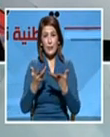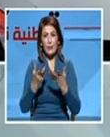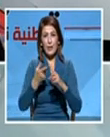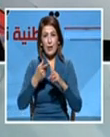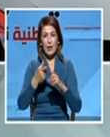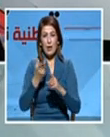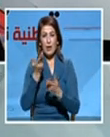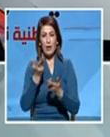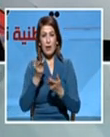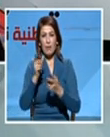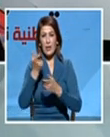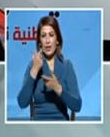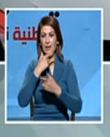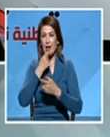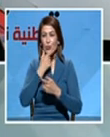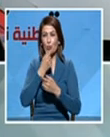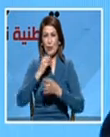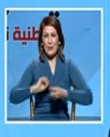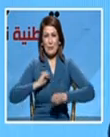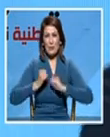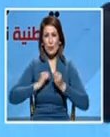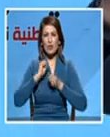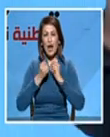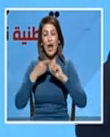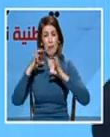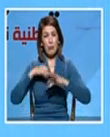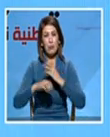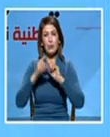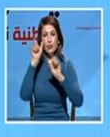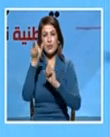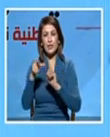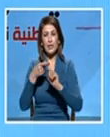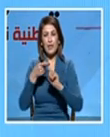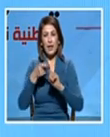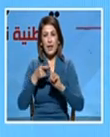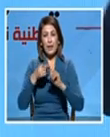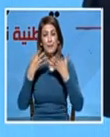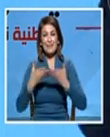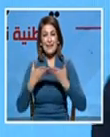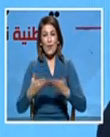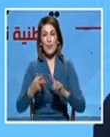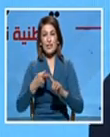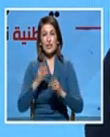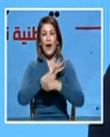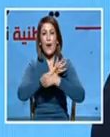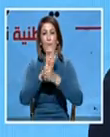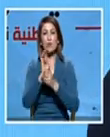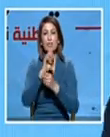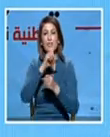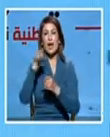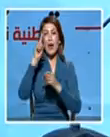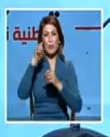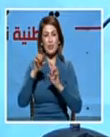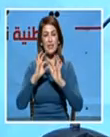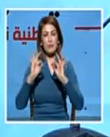ديجستيف، يا اما كرش وتجي ولا عنده وجيعه ولا واحد انت تقول تو على خاطر تو في الوضعيه هذه الناس كلها كوفيد بوزيتيف حتى